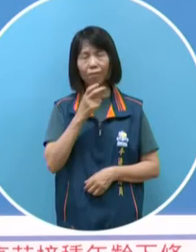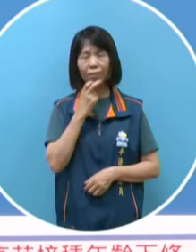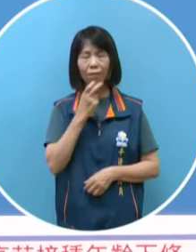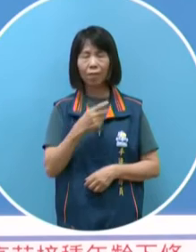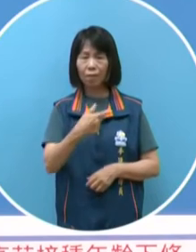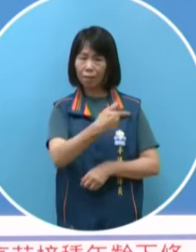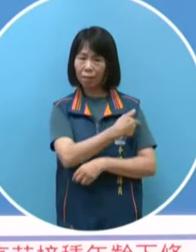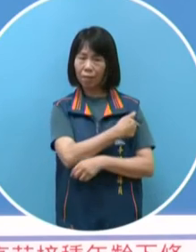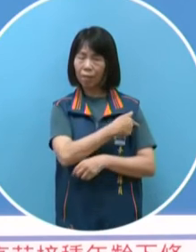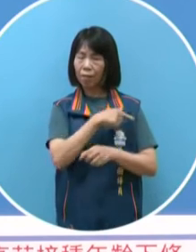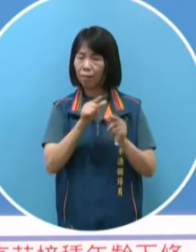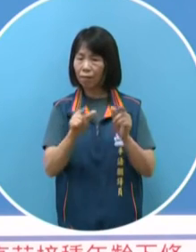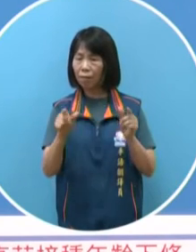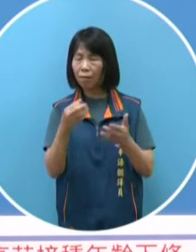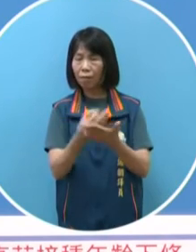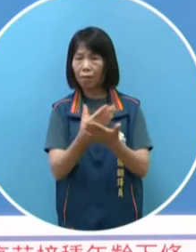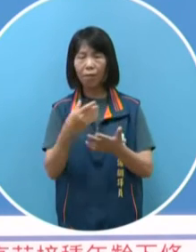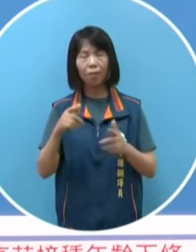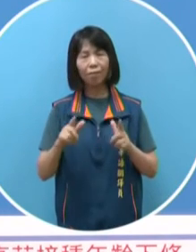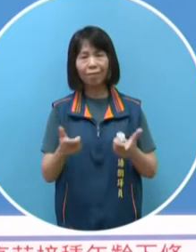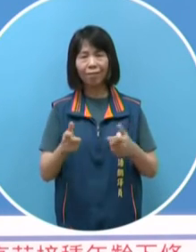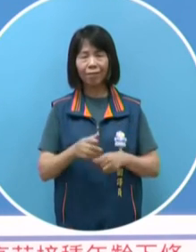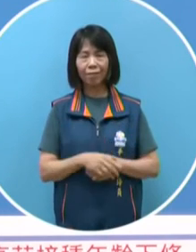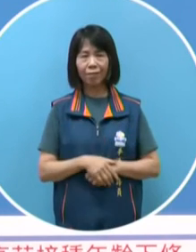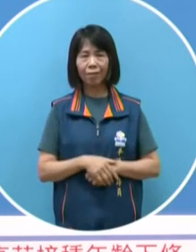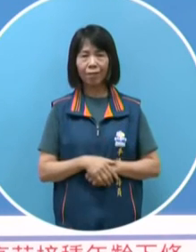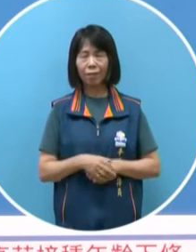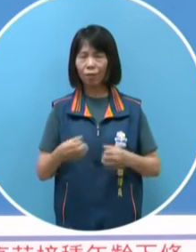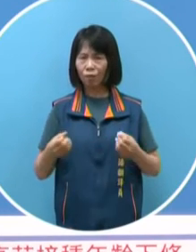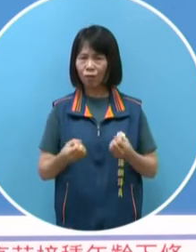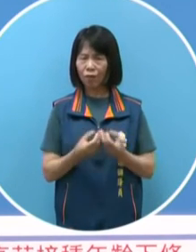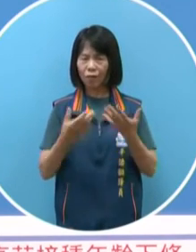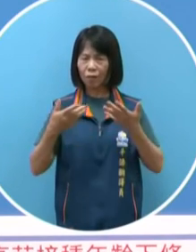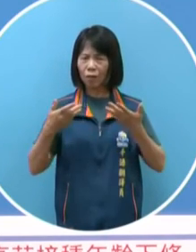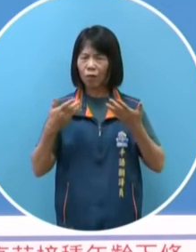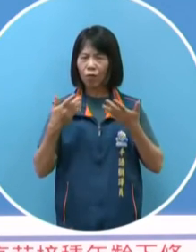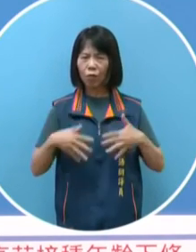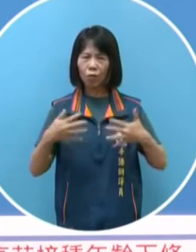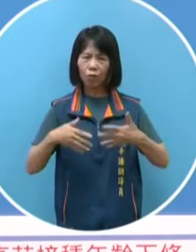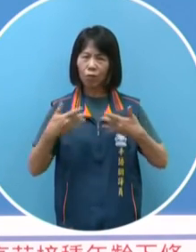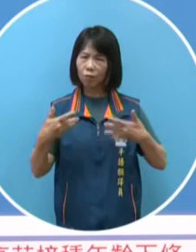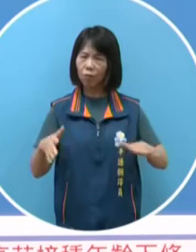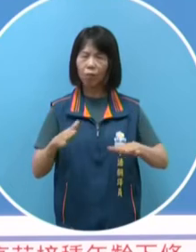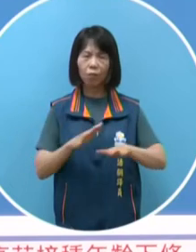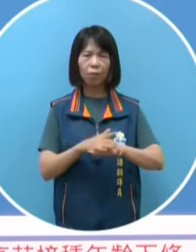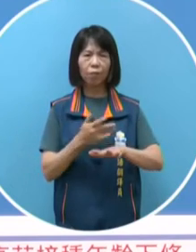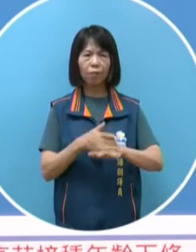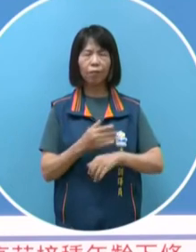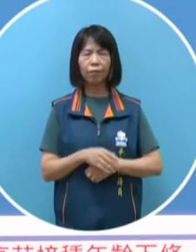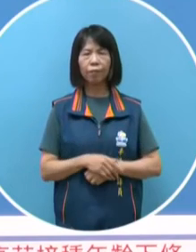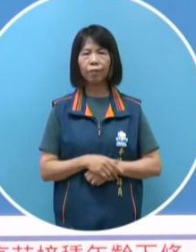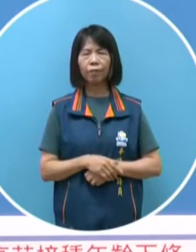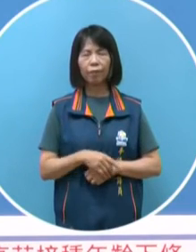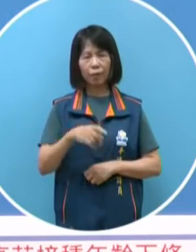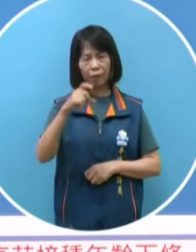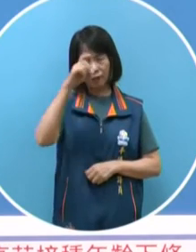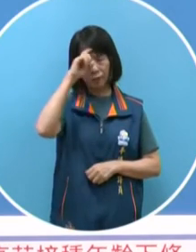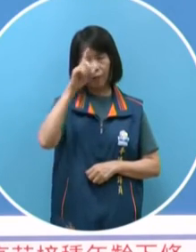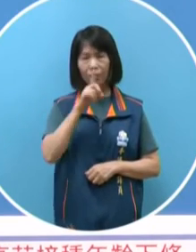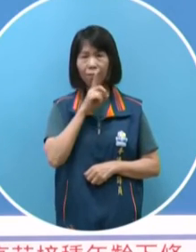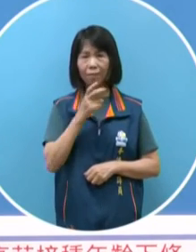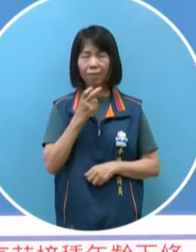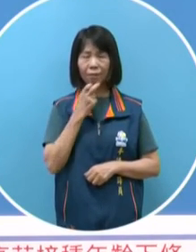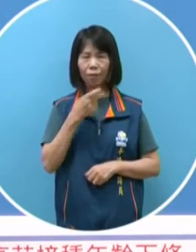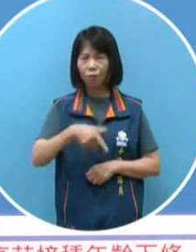够，我想就不会发生这么多问题。请中央赶